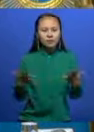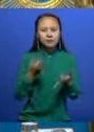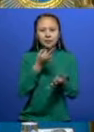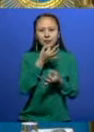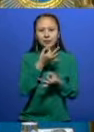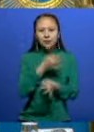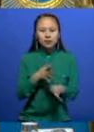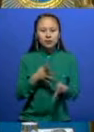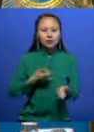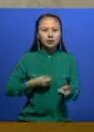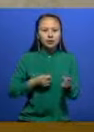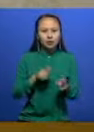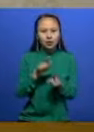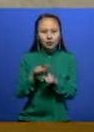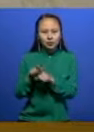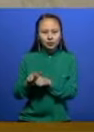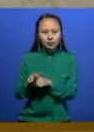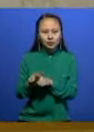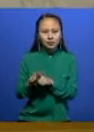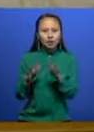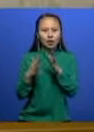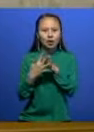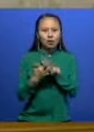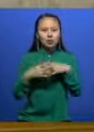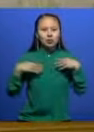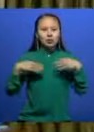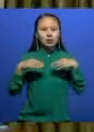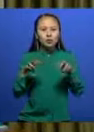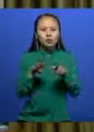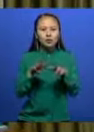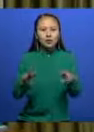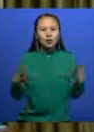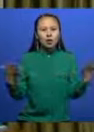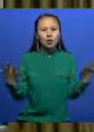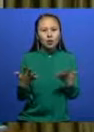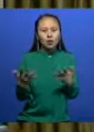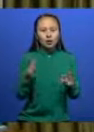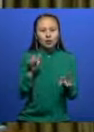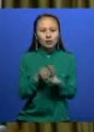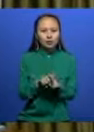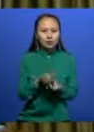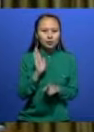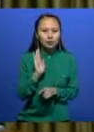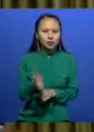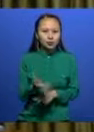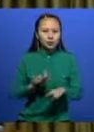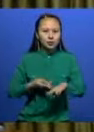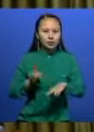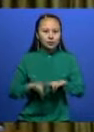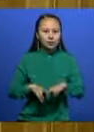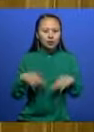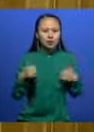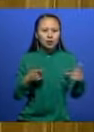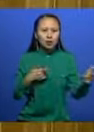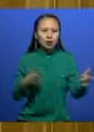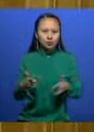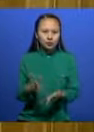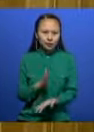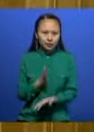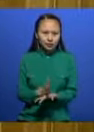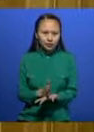дақылдарды егеміз, қандай деппейміз, ауыл шаруашылығының жағдайы қалай болады. Көктемгі егін жұмыстарына дайындық жүргізіліп